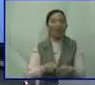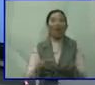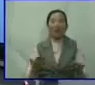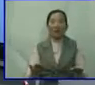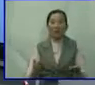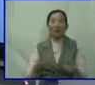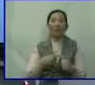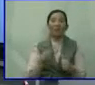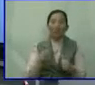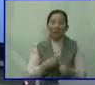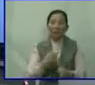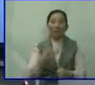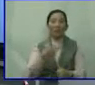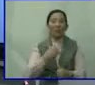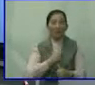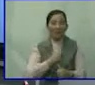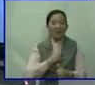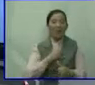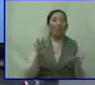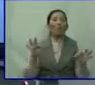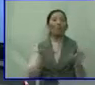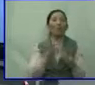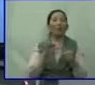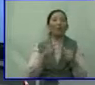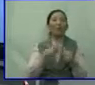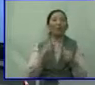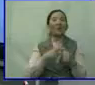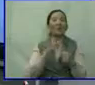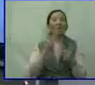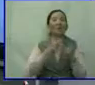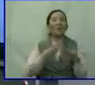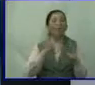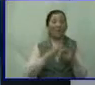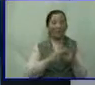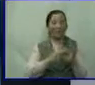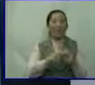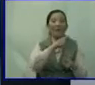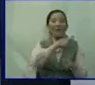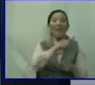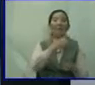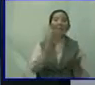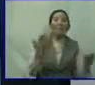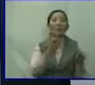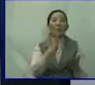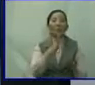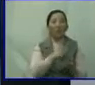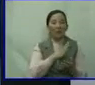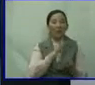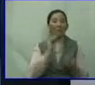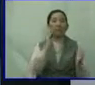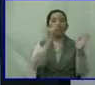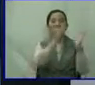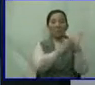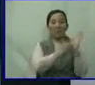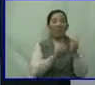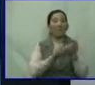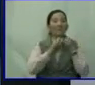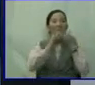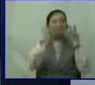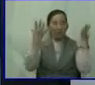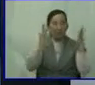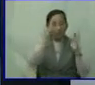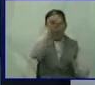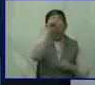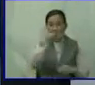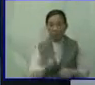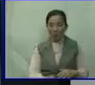Значит, у нас «Металлисты» продала в апреле месяце. Посмотрите, «Металлисты» у нас обозначены светлым